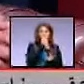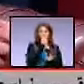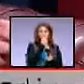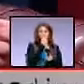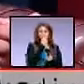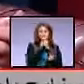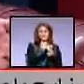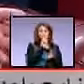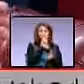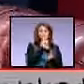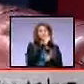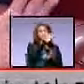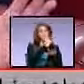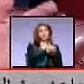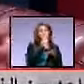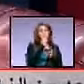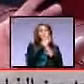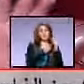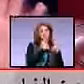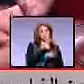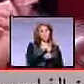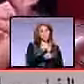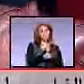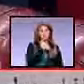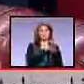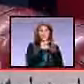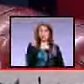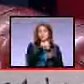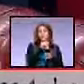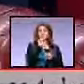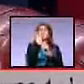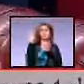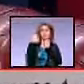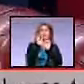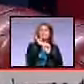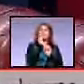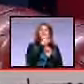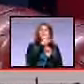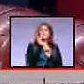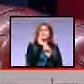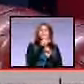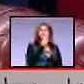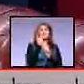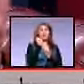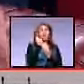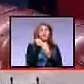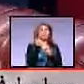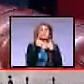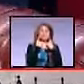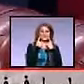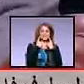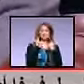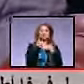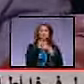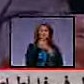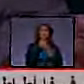قال له تربي بنتي، وبتبتدي بقى معاناه الطفله اللي عامله زي القرد دي من خلال مواقف كوميديه ومن خلال قصه